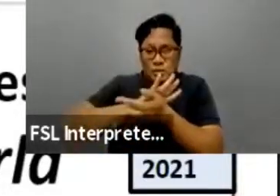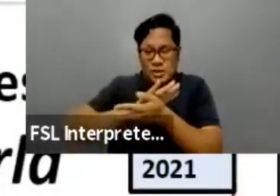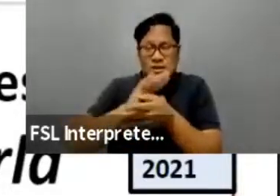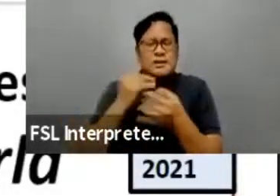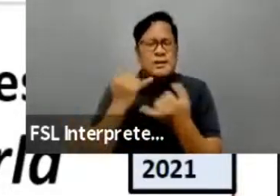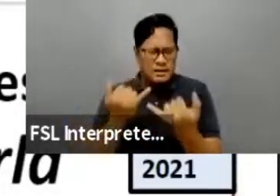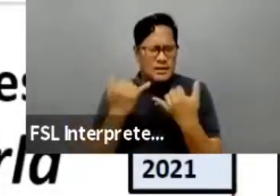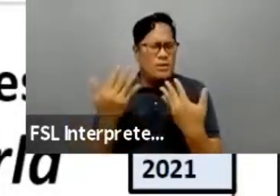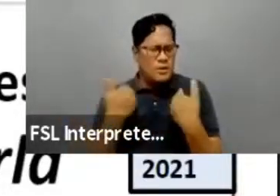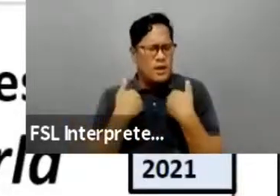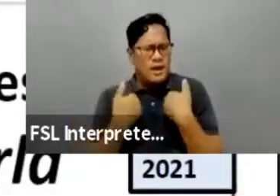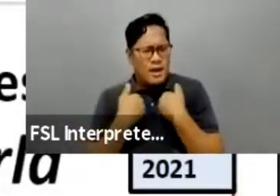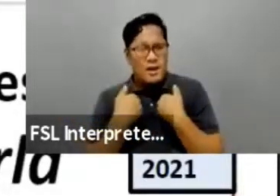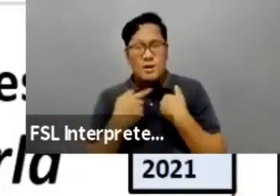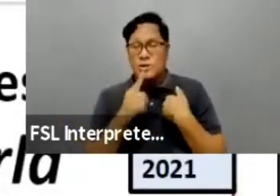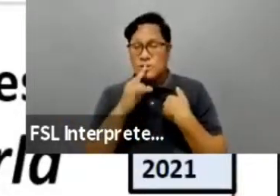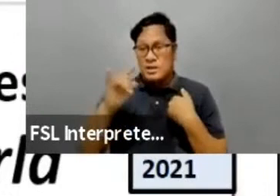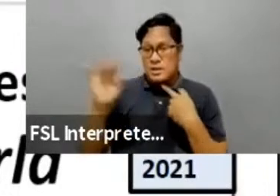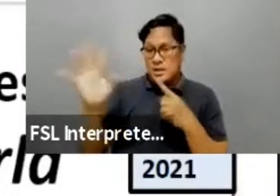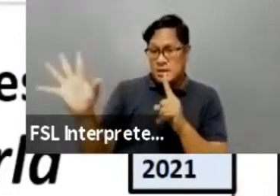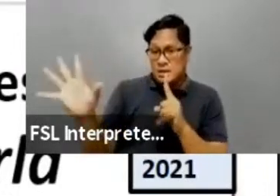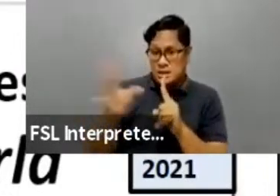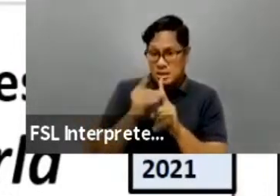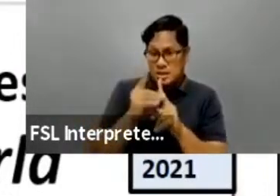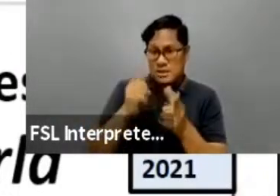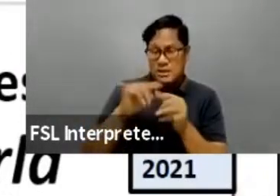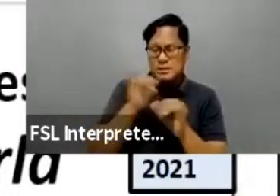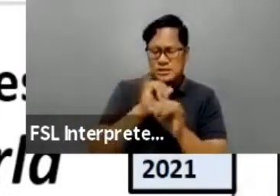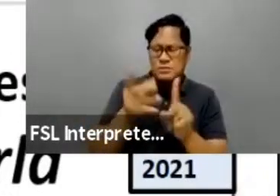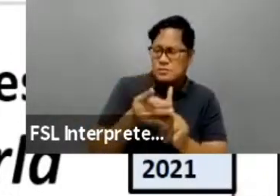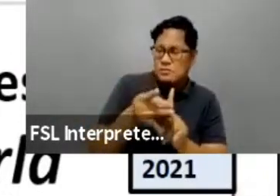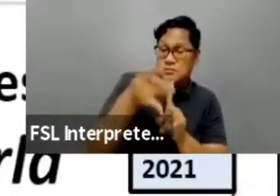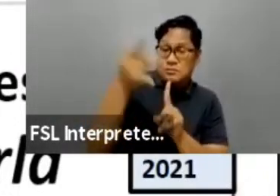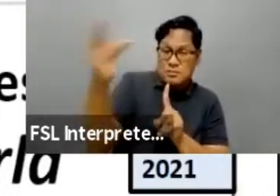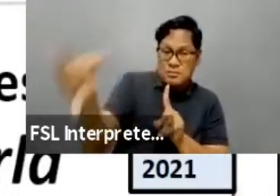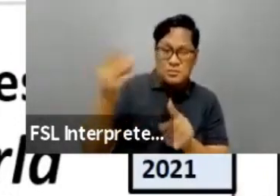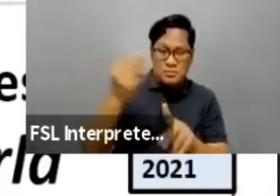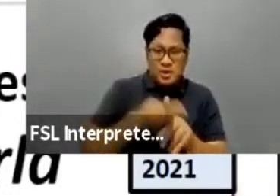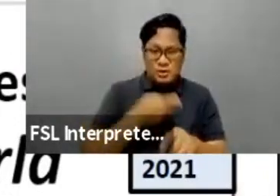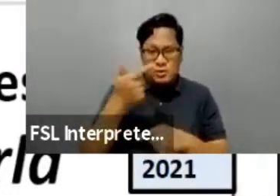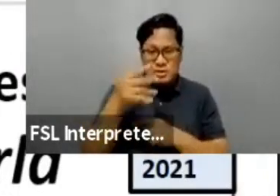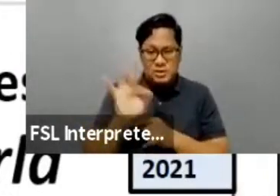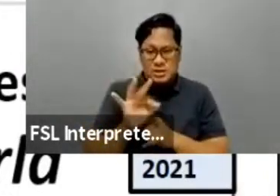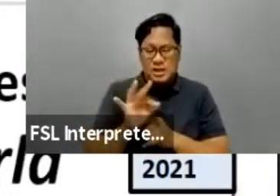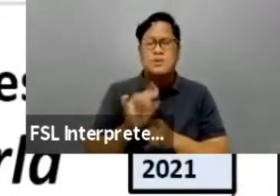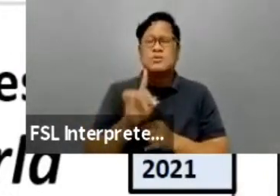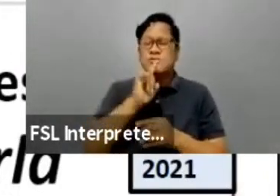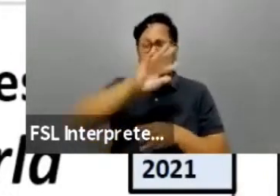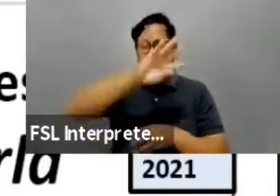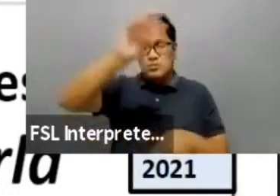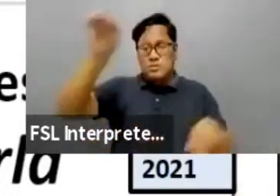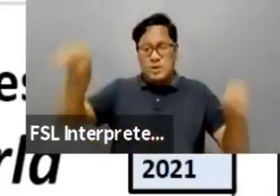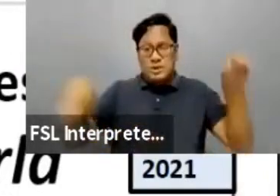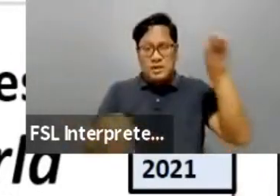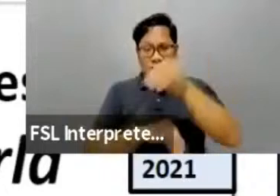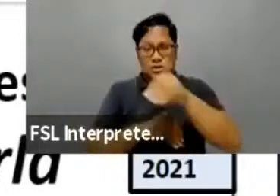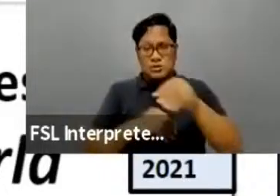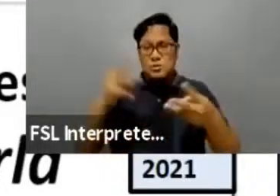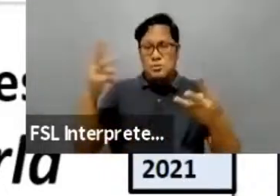ngayon ay dinadala natin kaya noong March 29 bumalik tayo sa